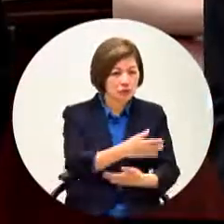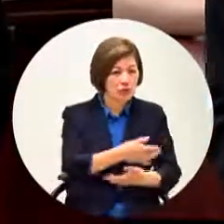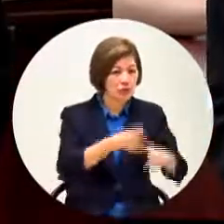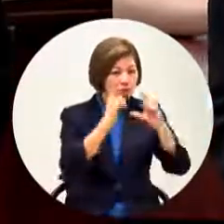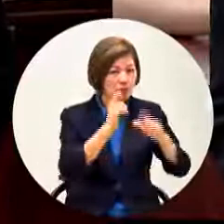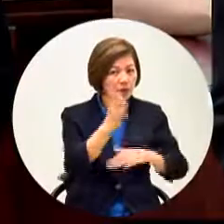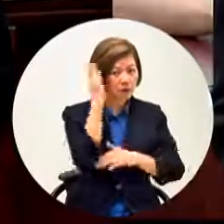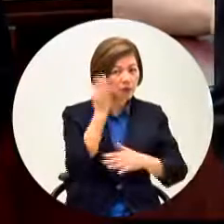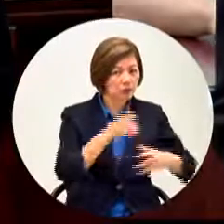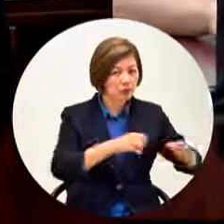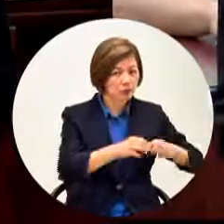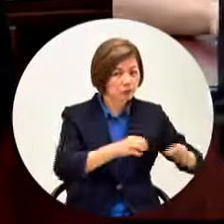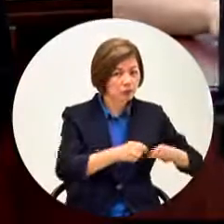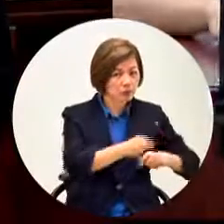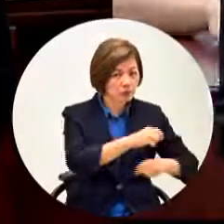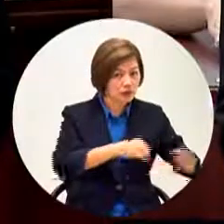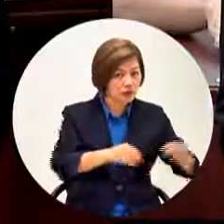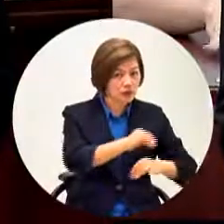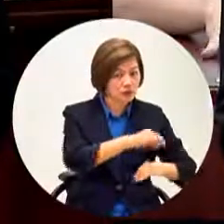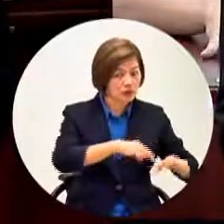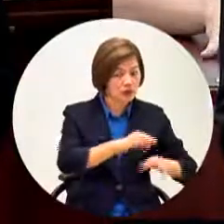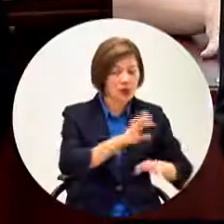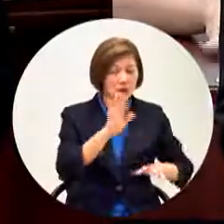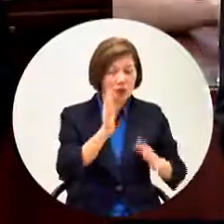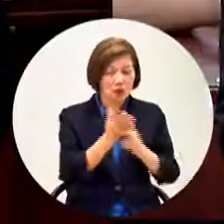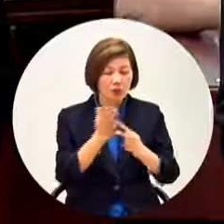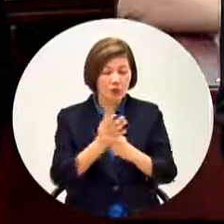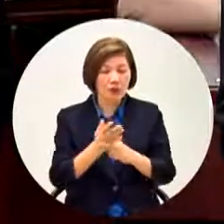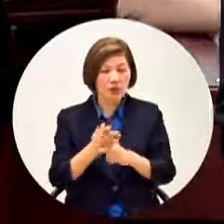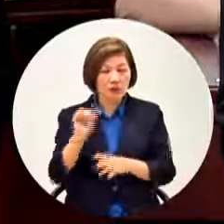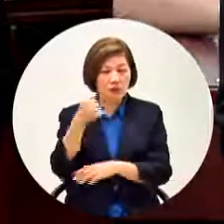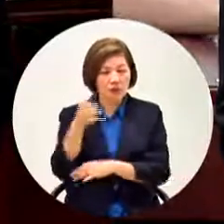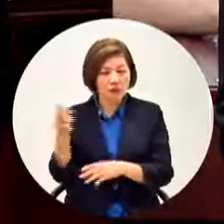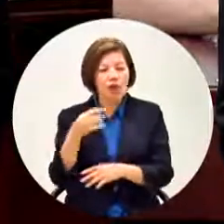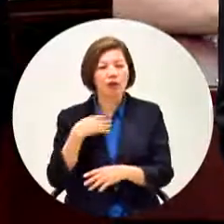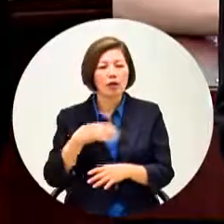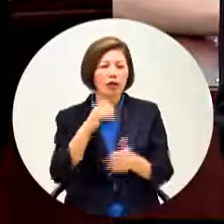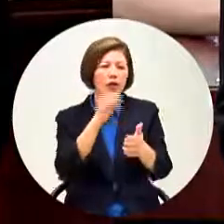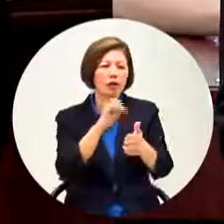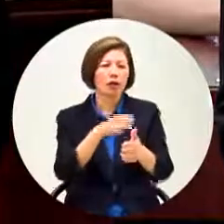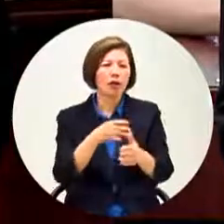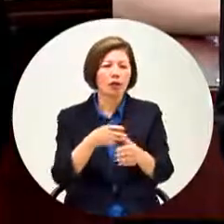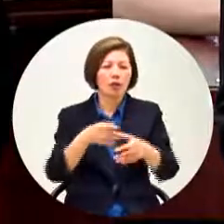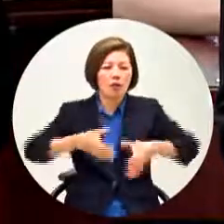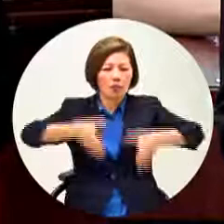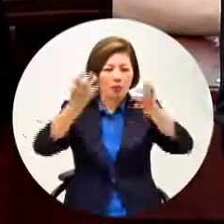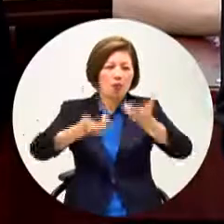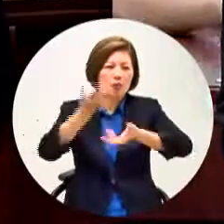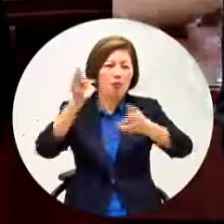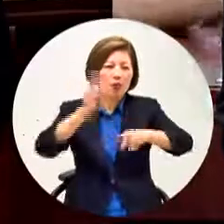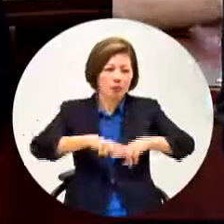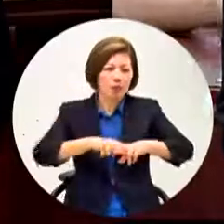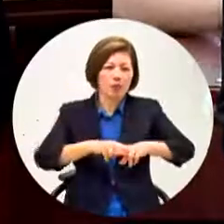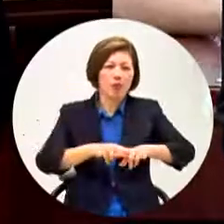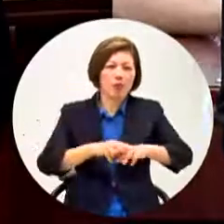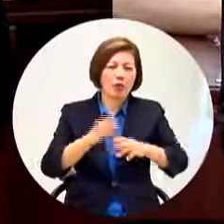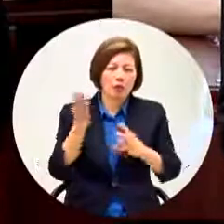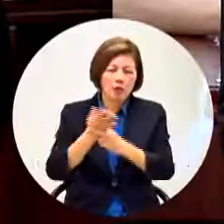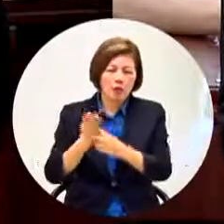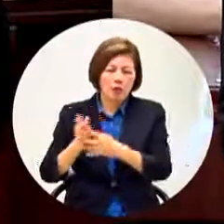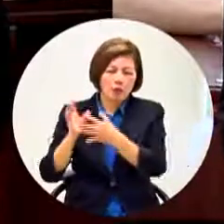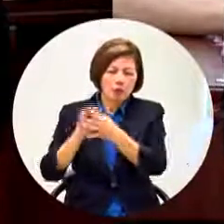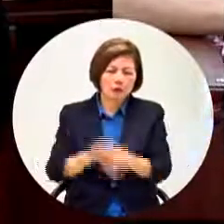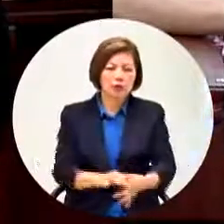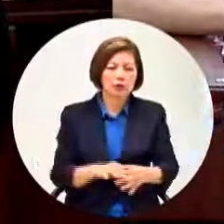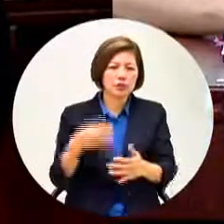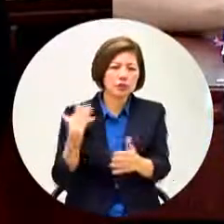讲有人提议讲关迄落天路都关起，哦，啊是要阁继续阁发包哦民